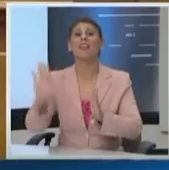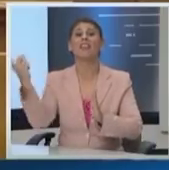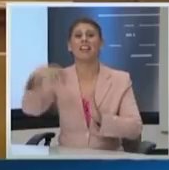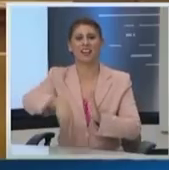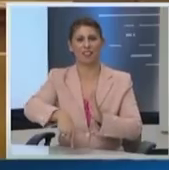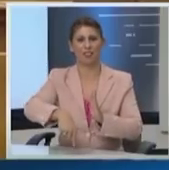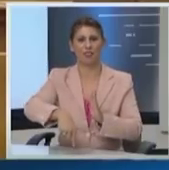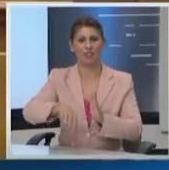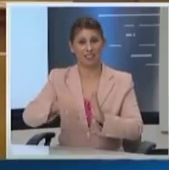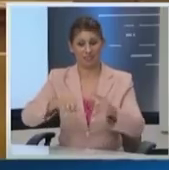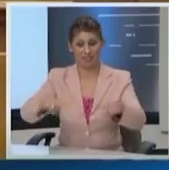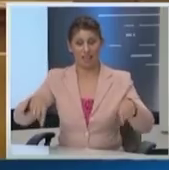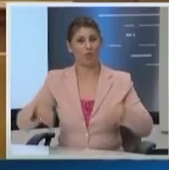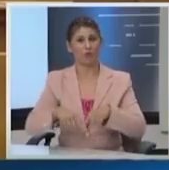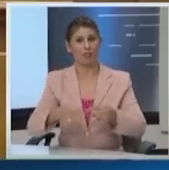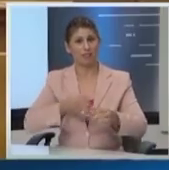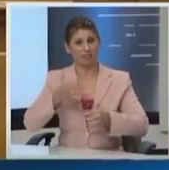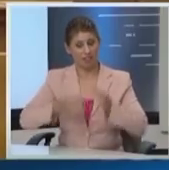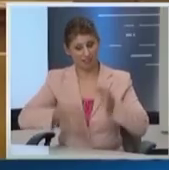ήρθε σε αυτή εδώ την αίθουσα να μιλήσει.